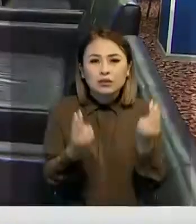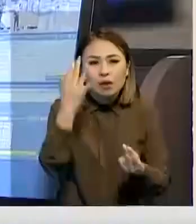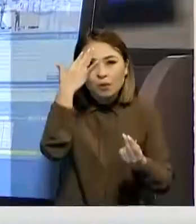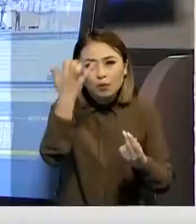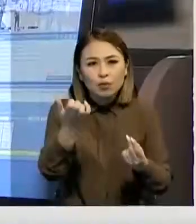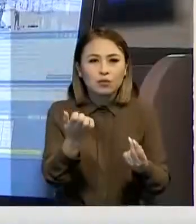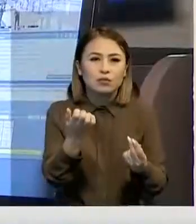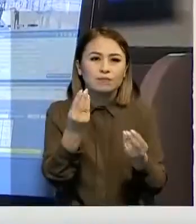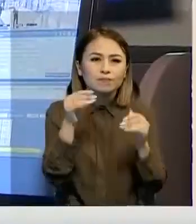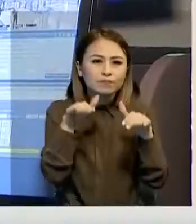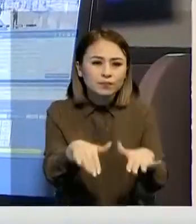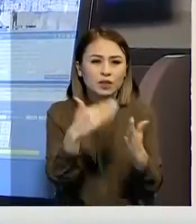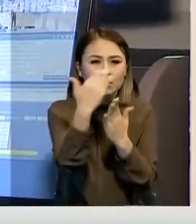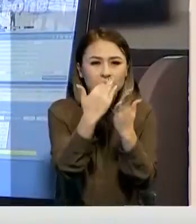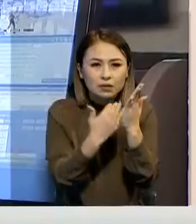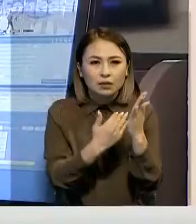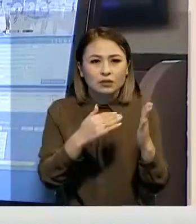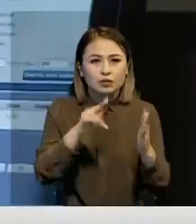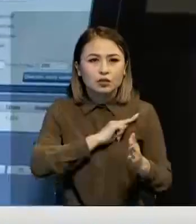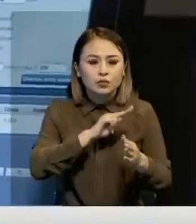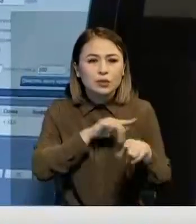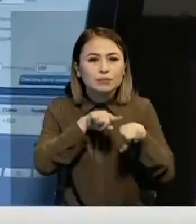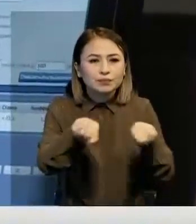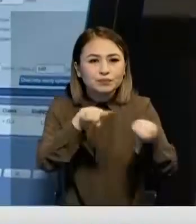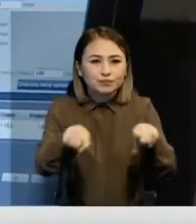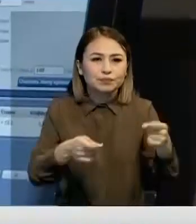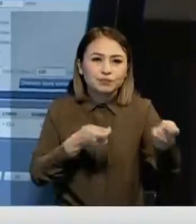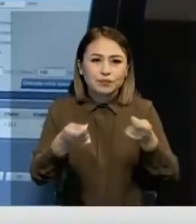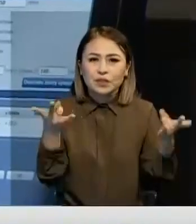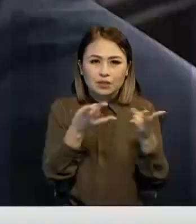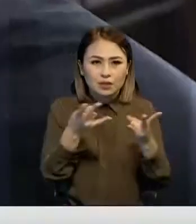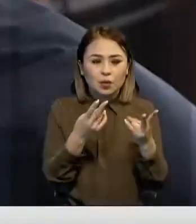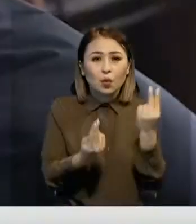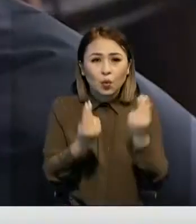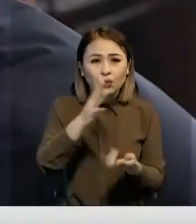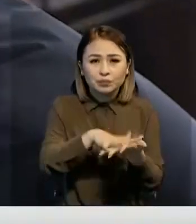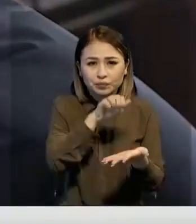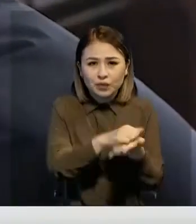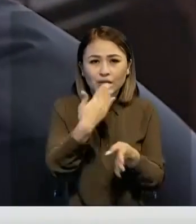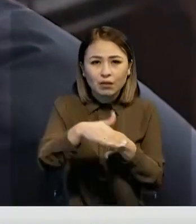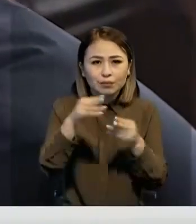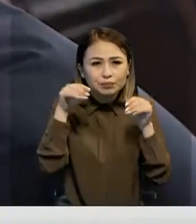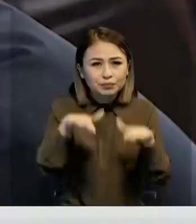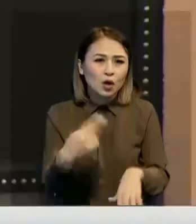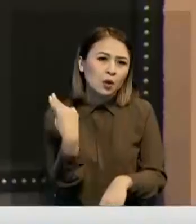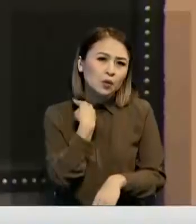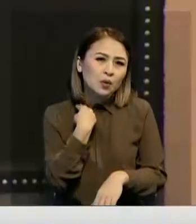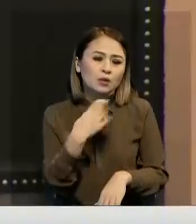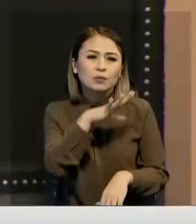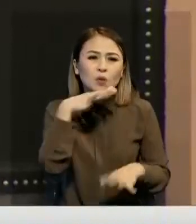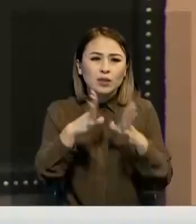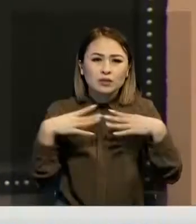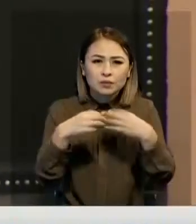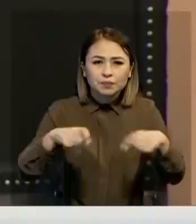ойындарға салынған азаматтардың тізімін жүргізіп, олармен тиісті жұмыстар атқаруға жетті. Ойын кесірінен несиеге кіріп талай отбасы